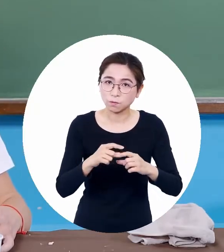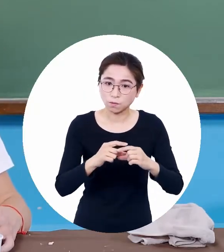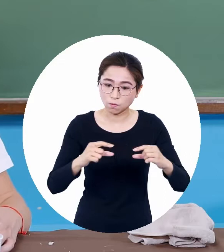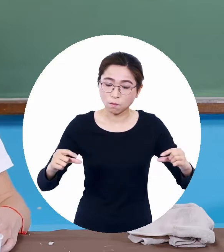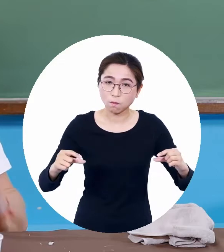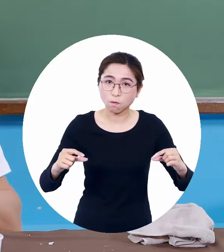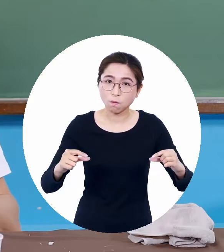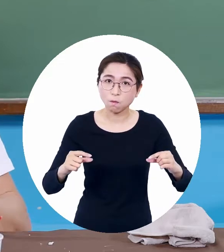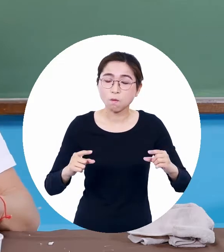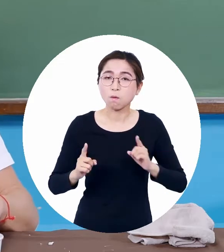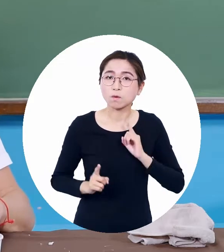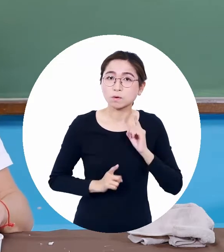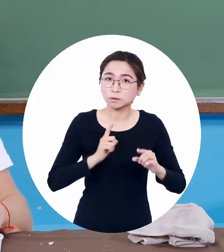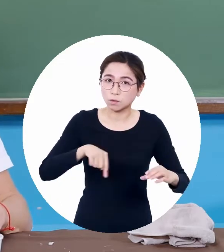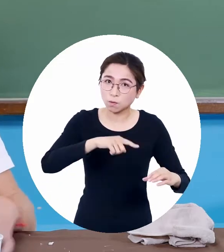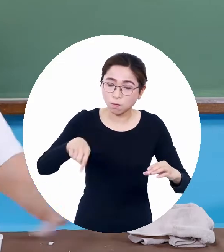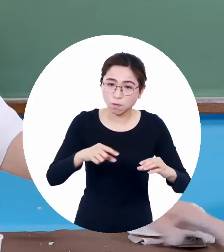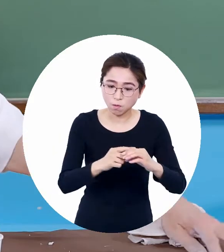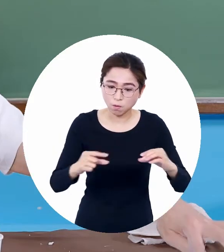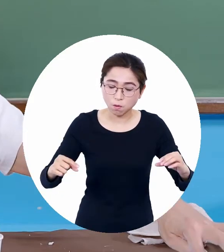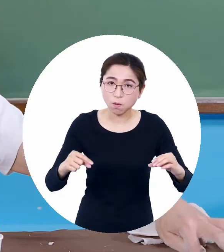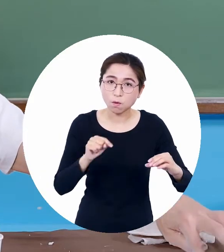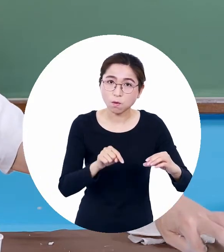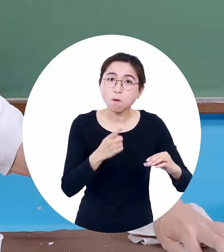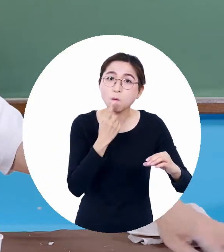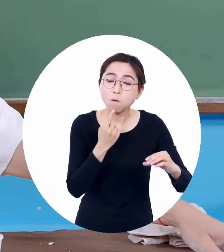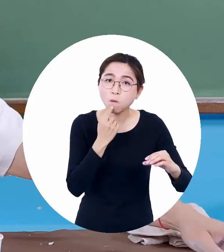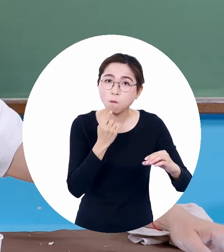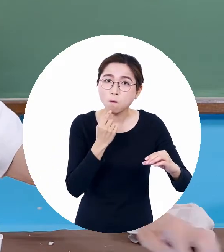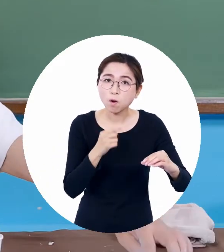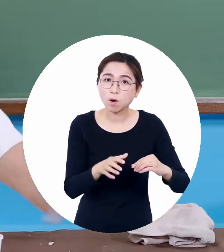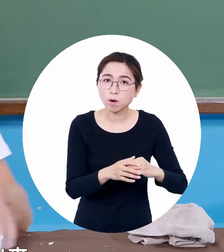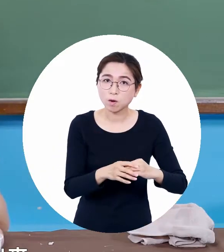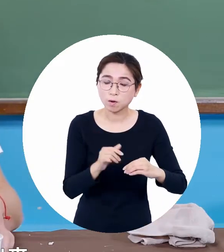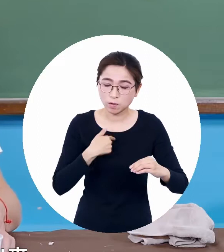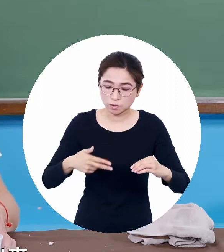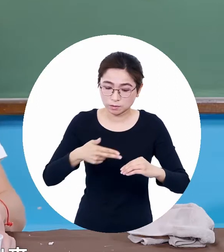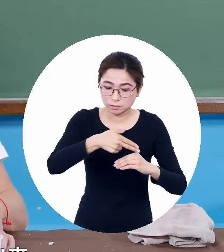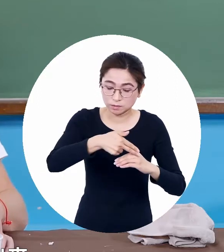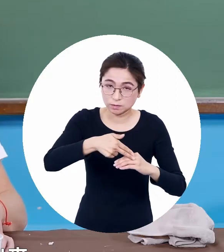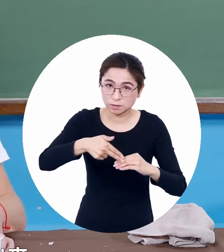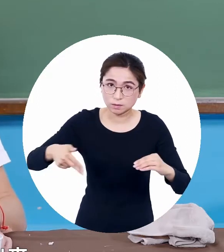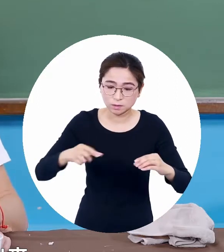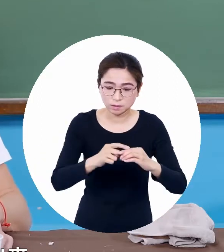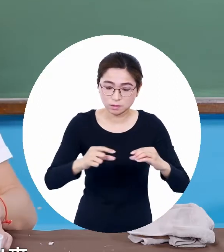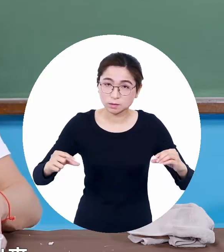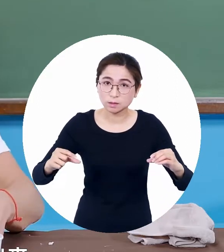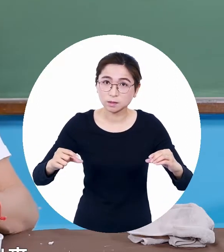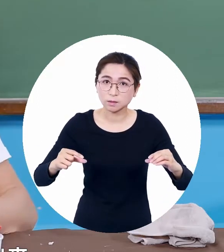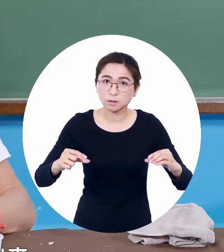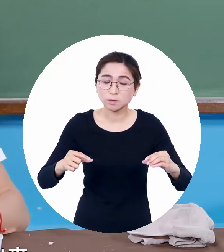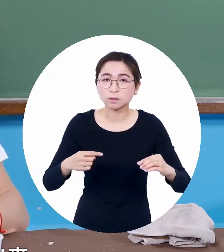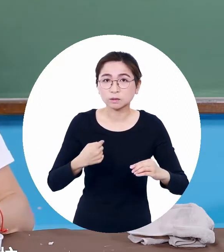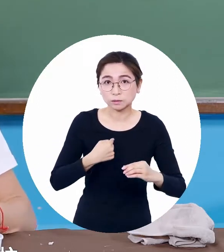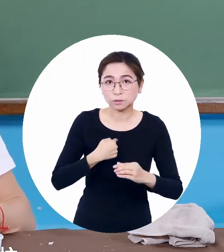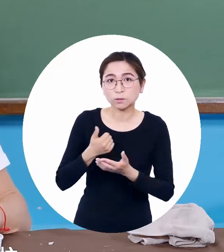那個刀嗰、那個，我哋中間嗰、那個，我頭先講係中間用紅色嘅咧。咁我哋 cut 咗 free space 個字出嚟